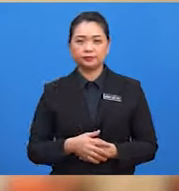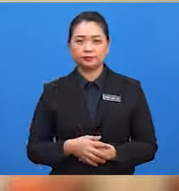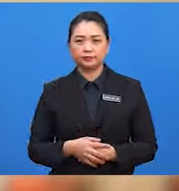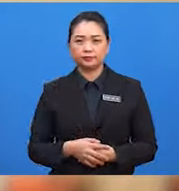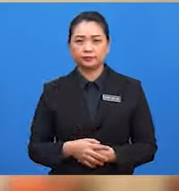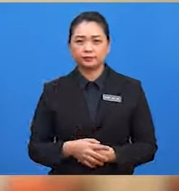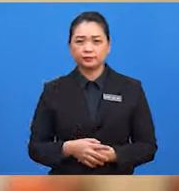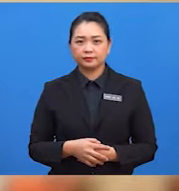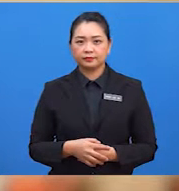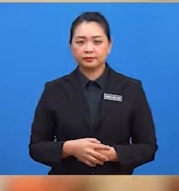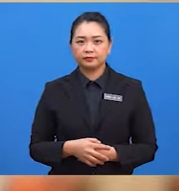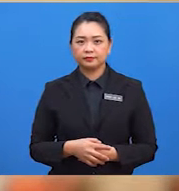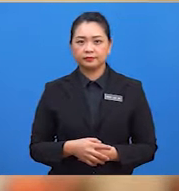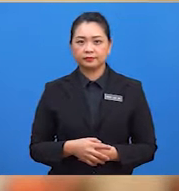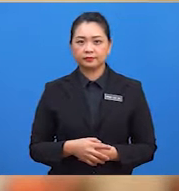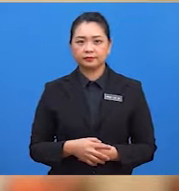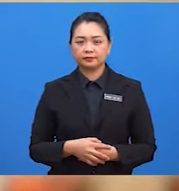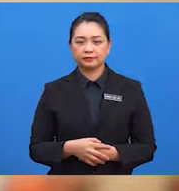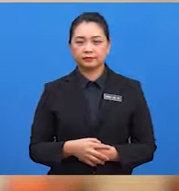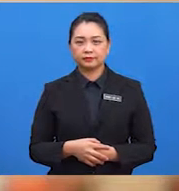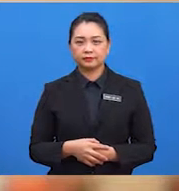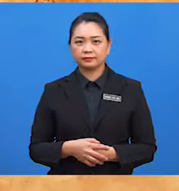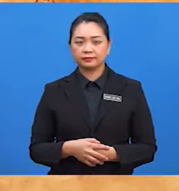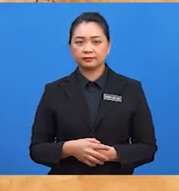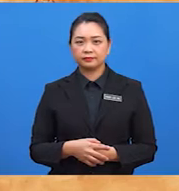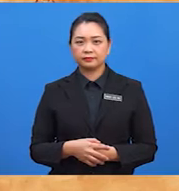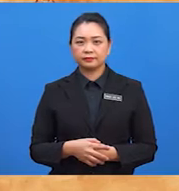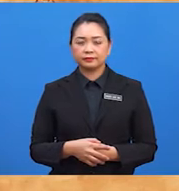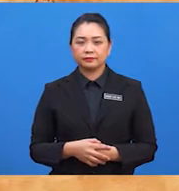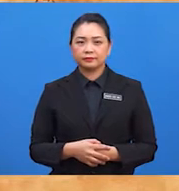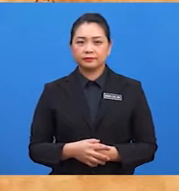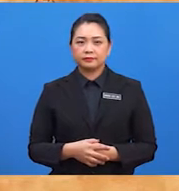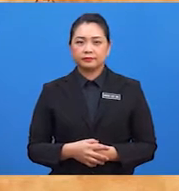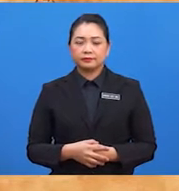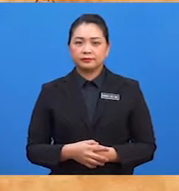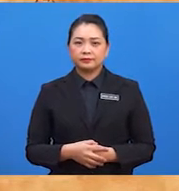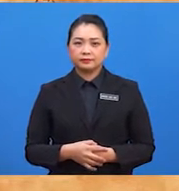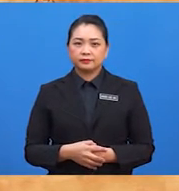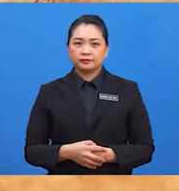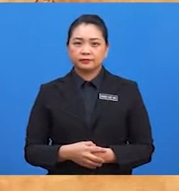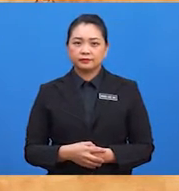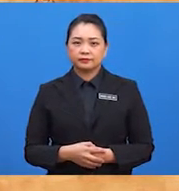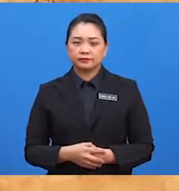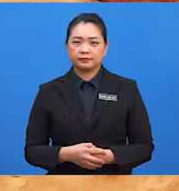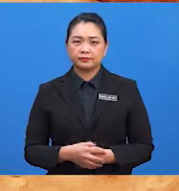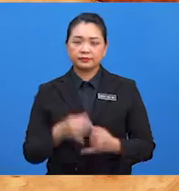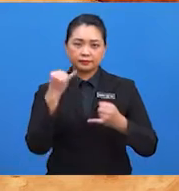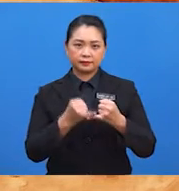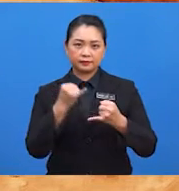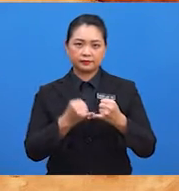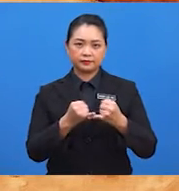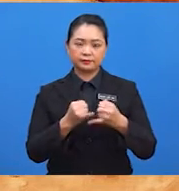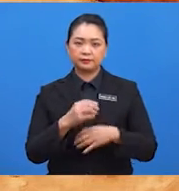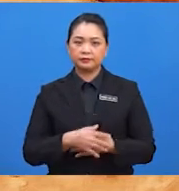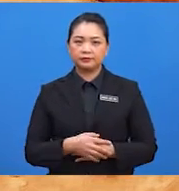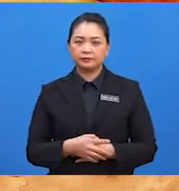terancang Mohenjo-Daro dan Harappa. Sutka Gendor dan Lotal merupakan bandar pelabuhan. Akhir